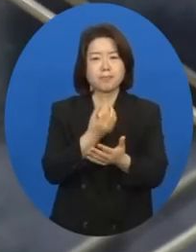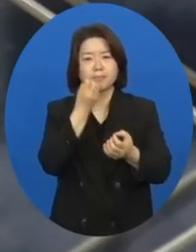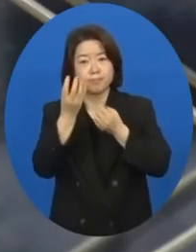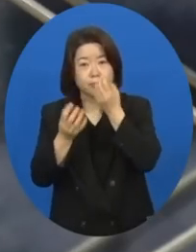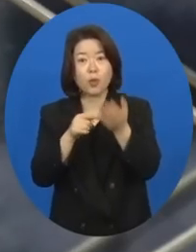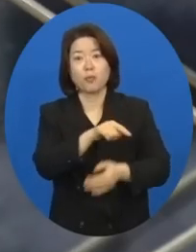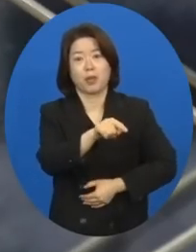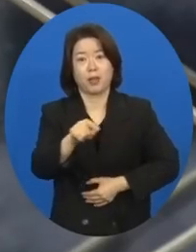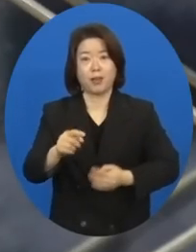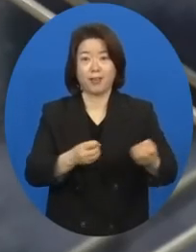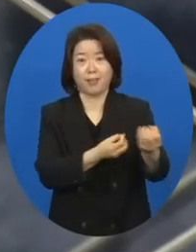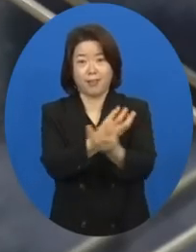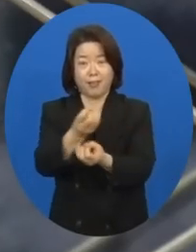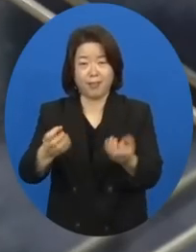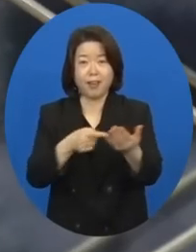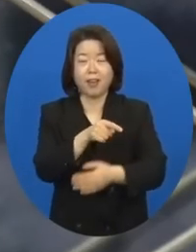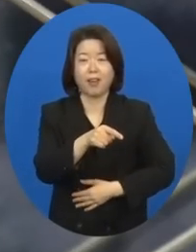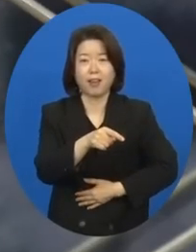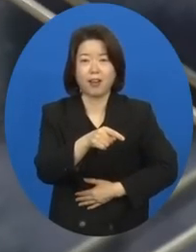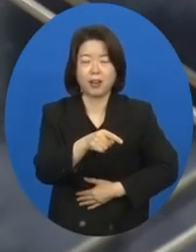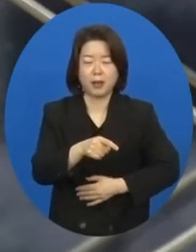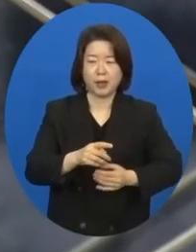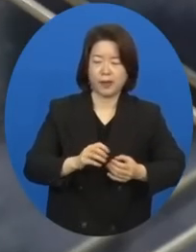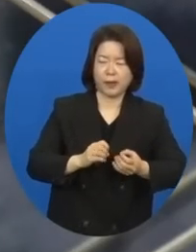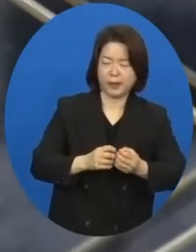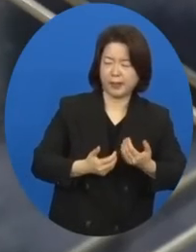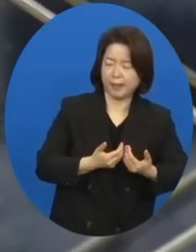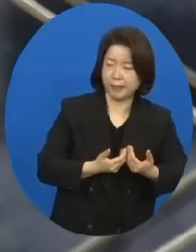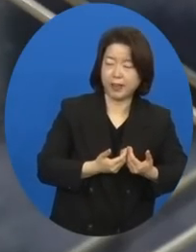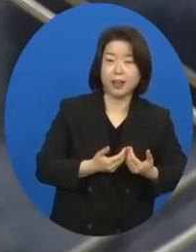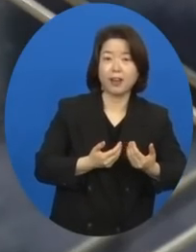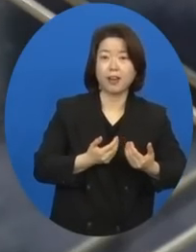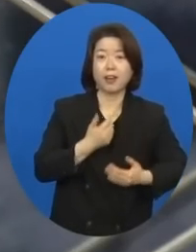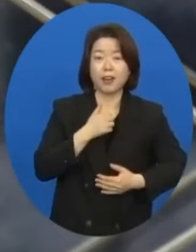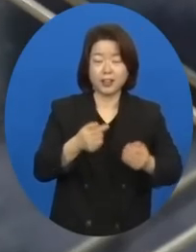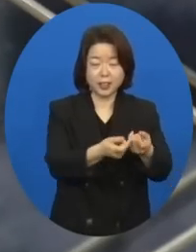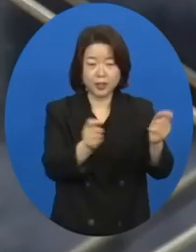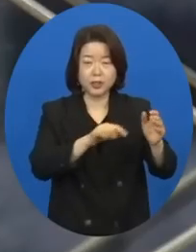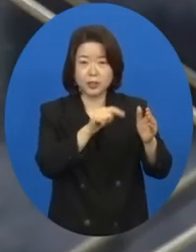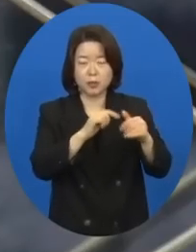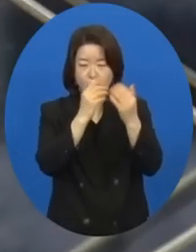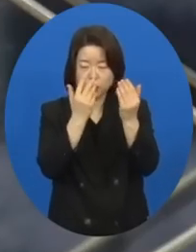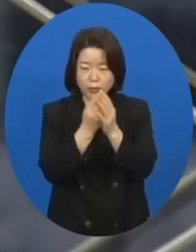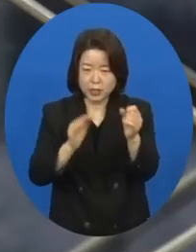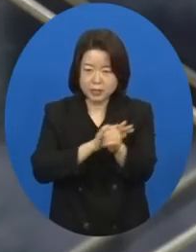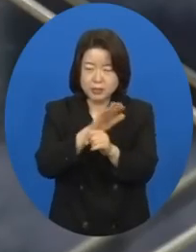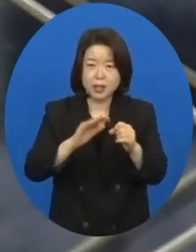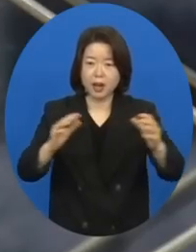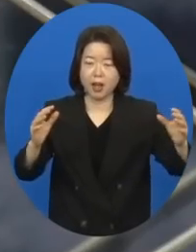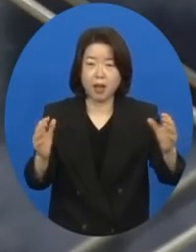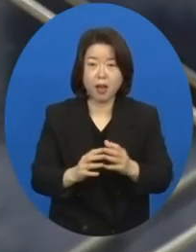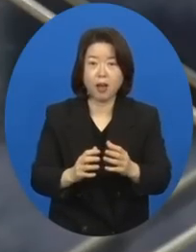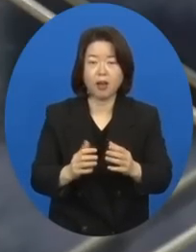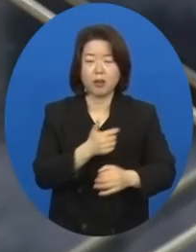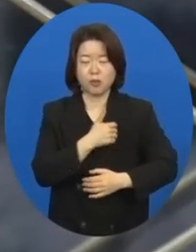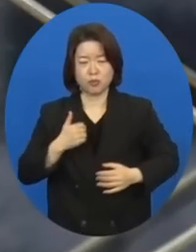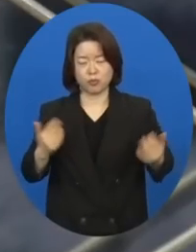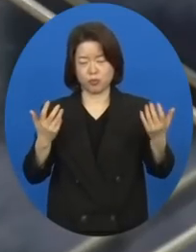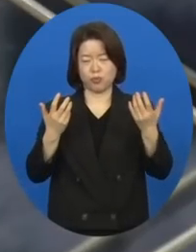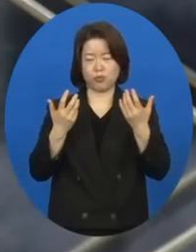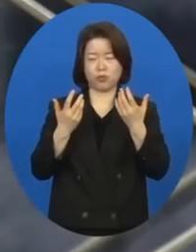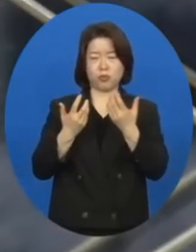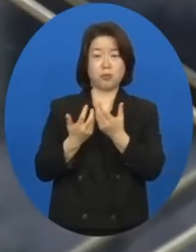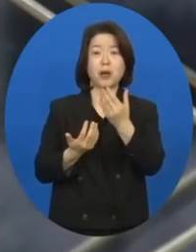고백하면서 그동안 삐걱거렸던 팀 안에 온전한 사랑과 연합의 역사가 충만히 일어나는 것을